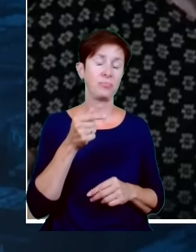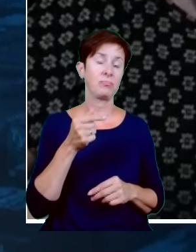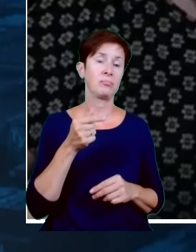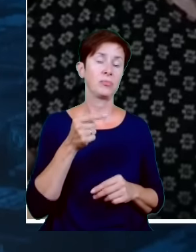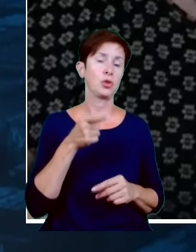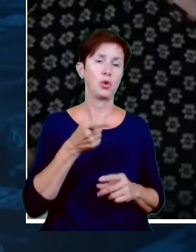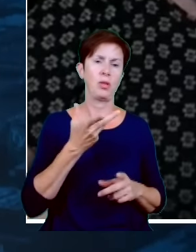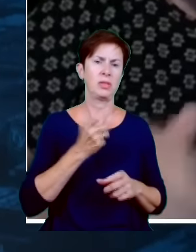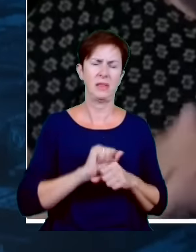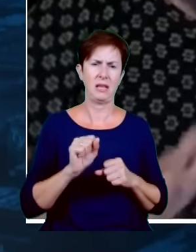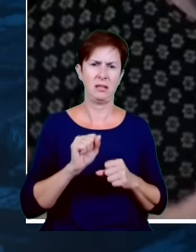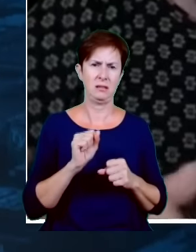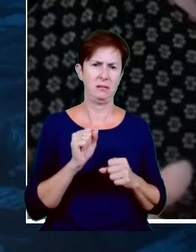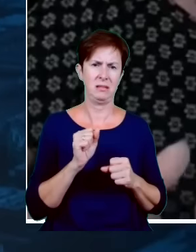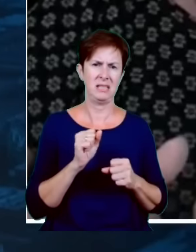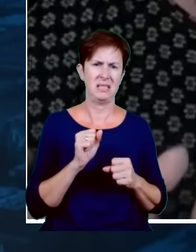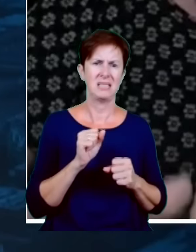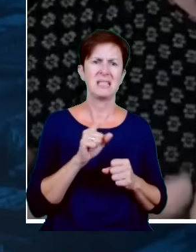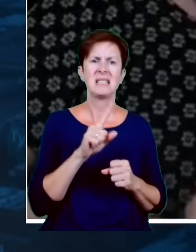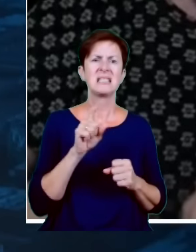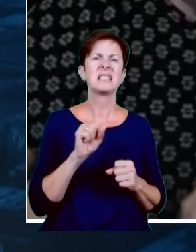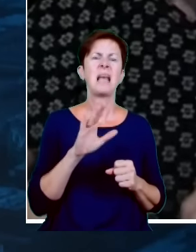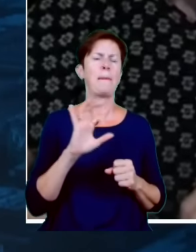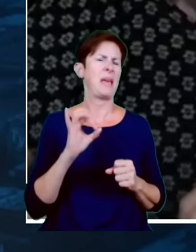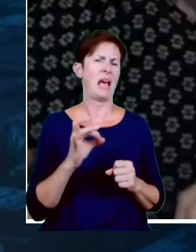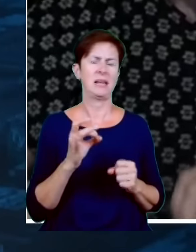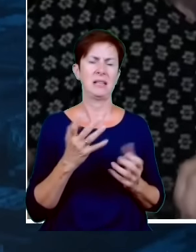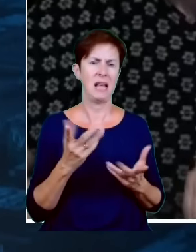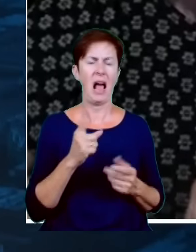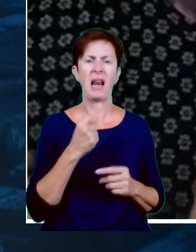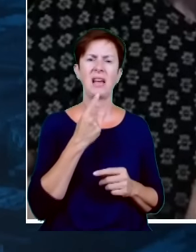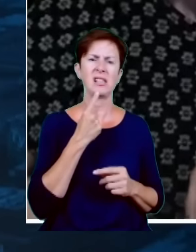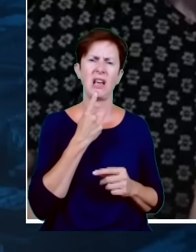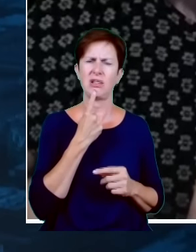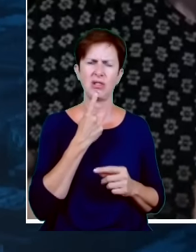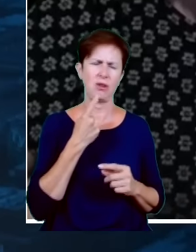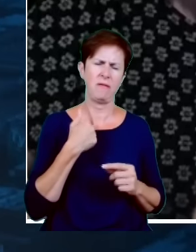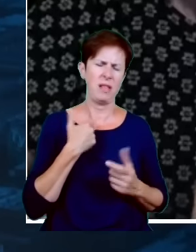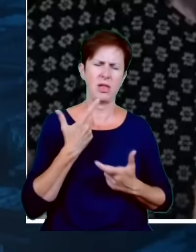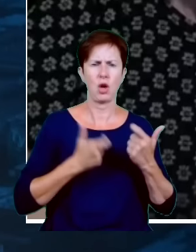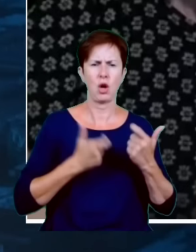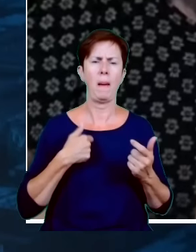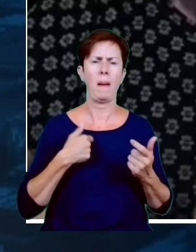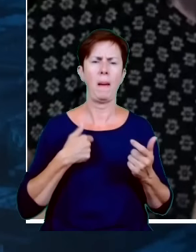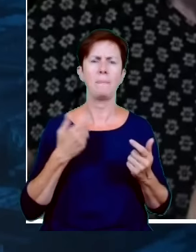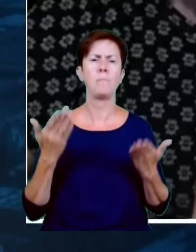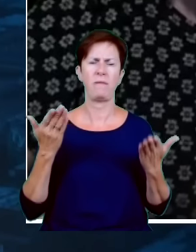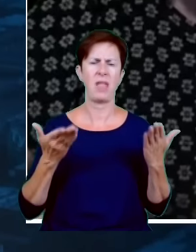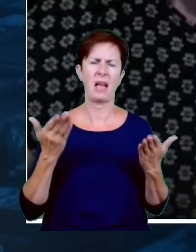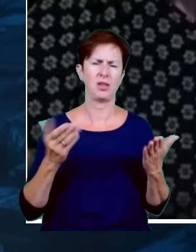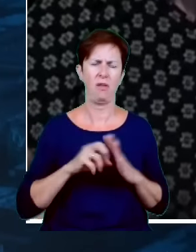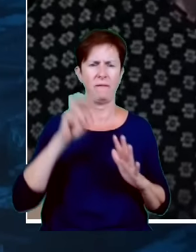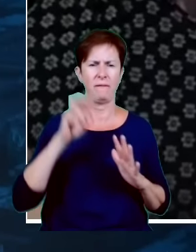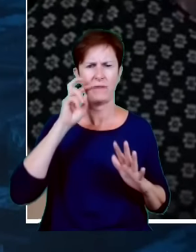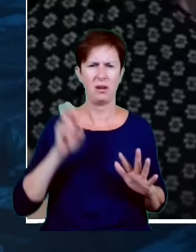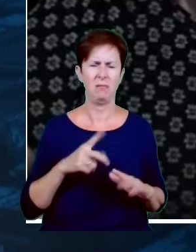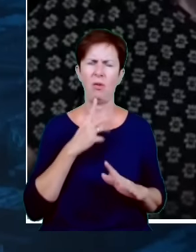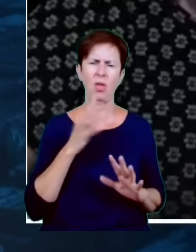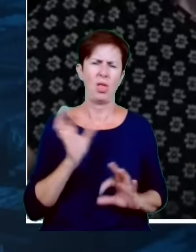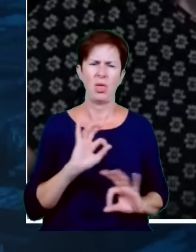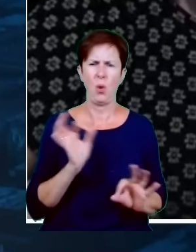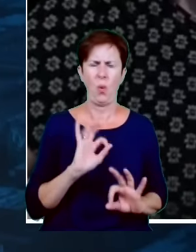jakiś skomplikowany zabieg ale tak czy inaczej językowo bym tego nie porównywała do bywania zęba bo to po prostu nieładnie brzmi